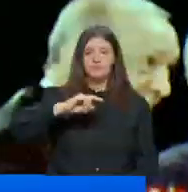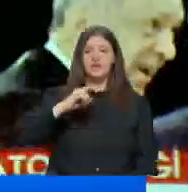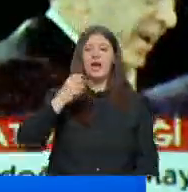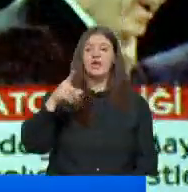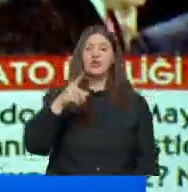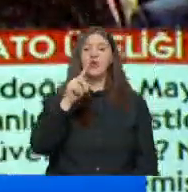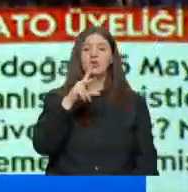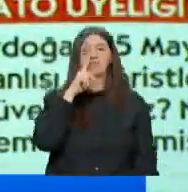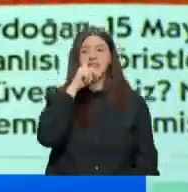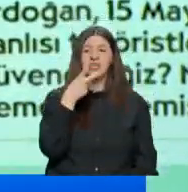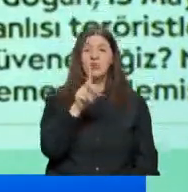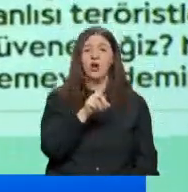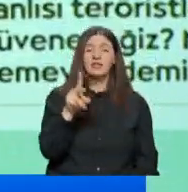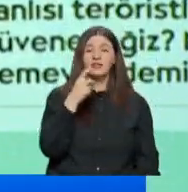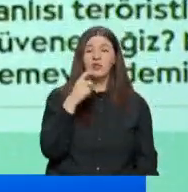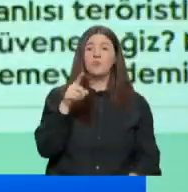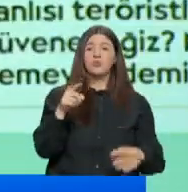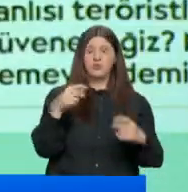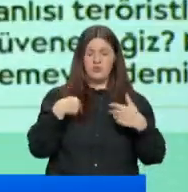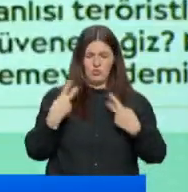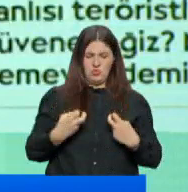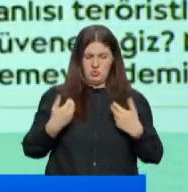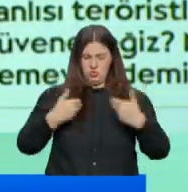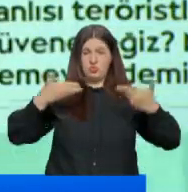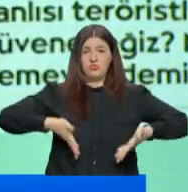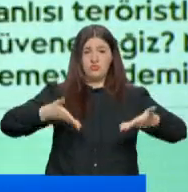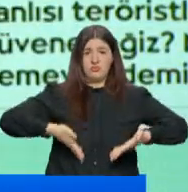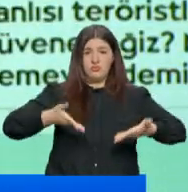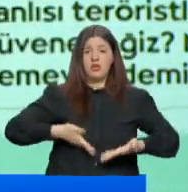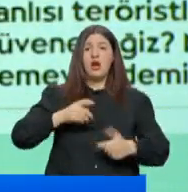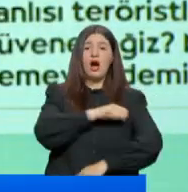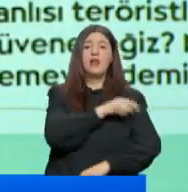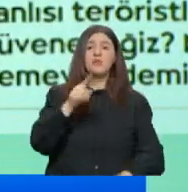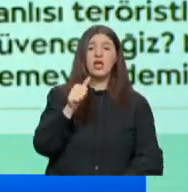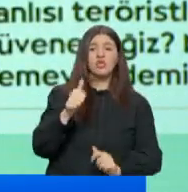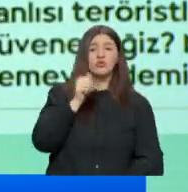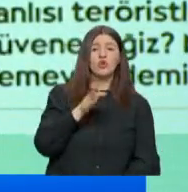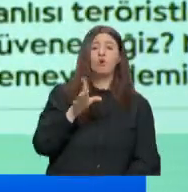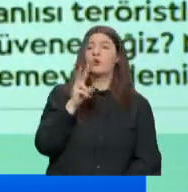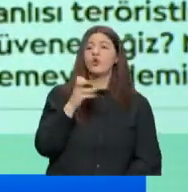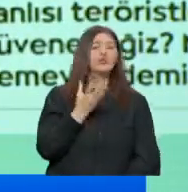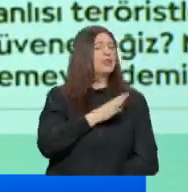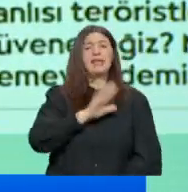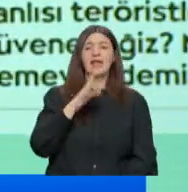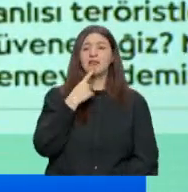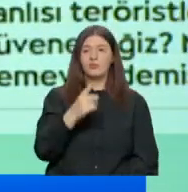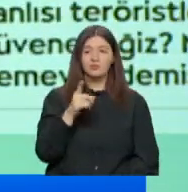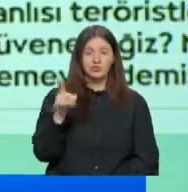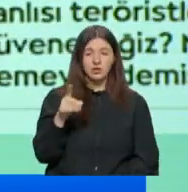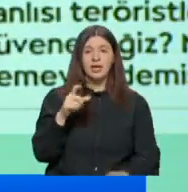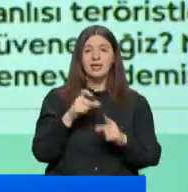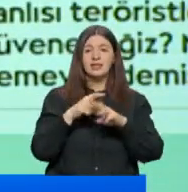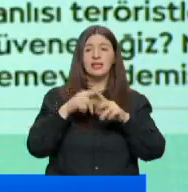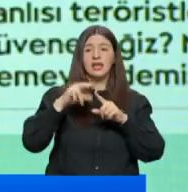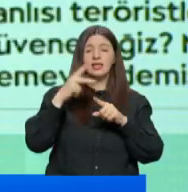Erdoğan 13 Nisan 2017'de bu makamda olduğum sürece Almanya'ya dönüşü söz konusu değil demişti.